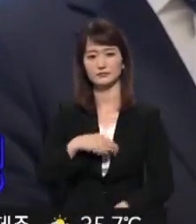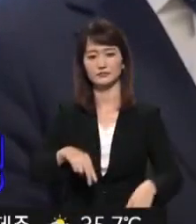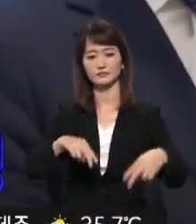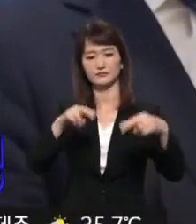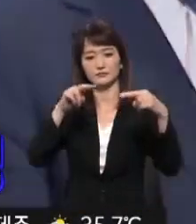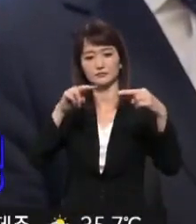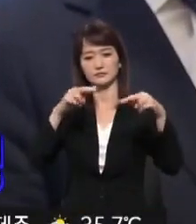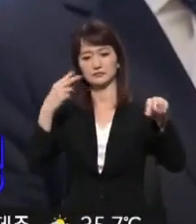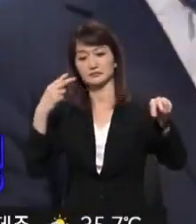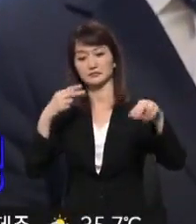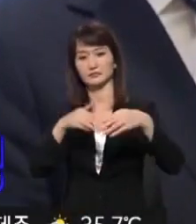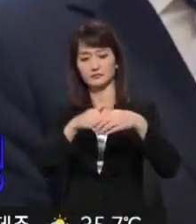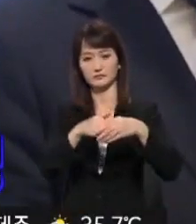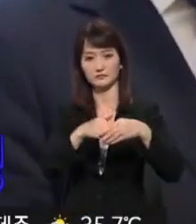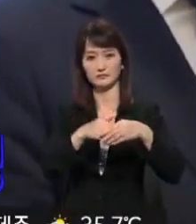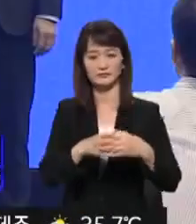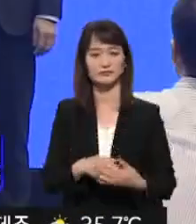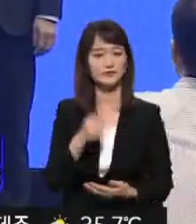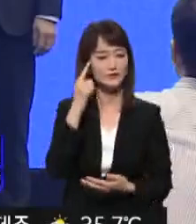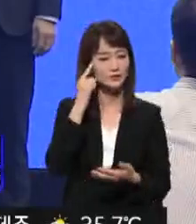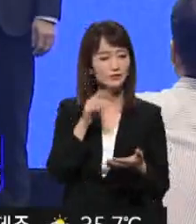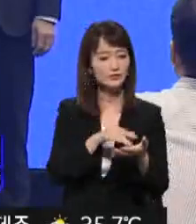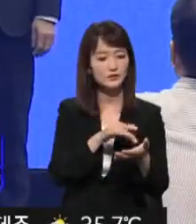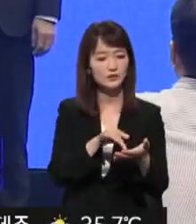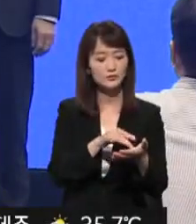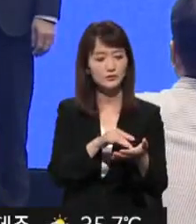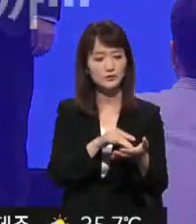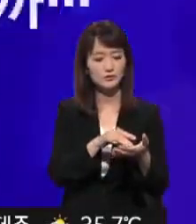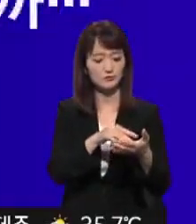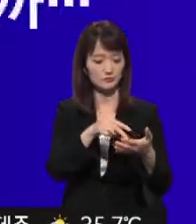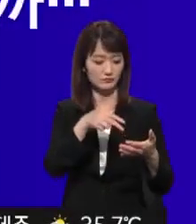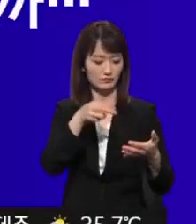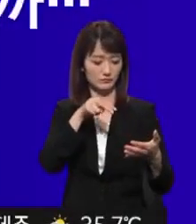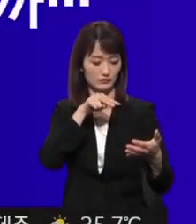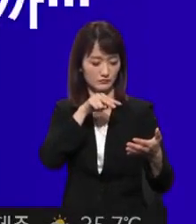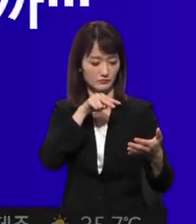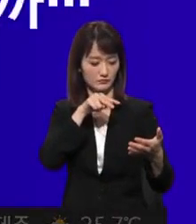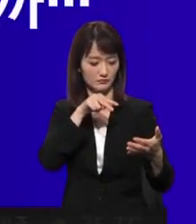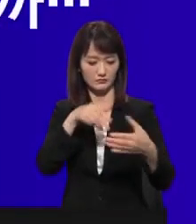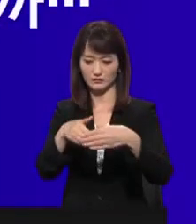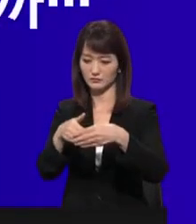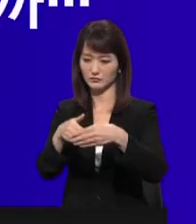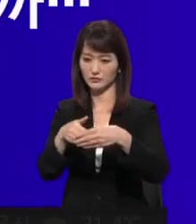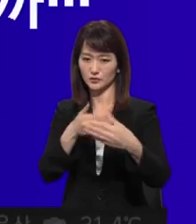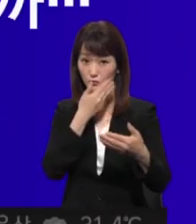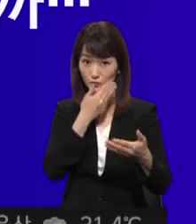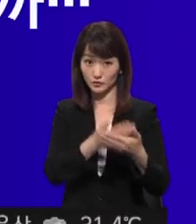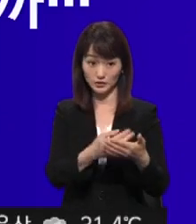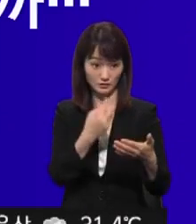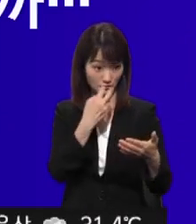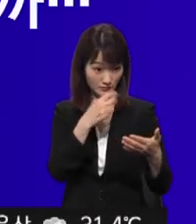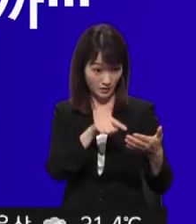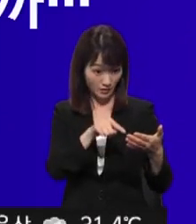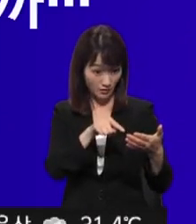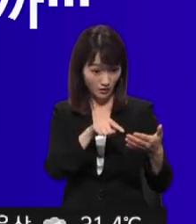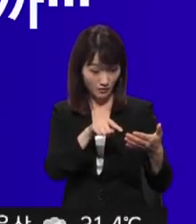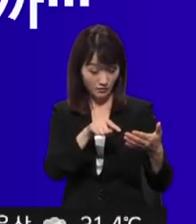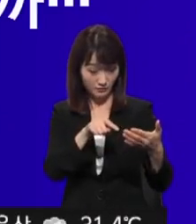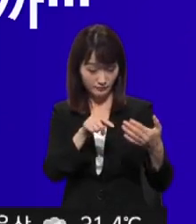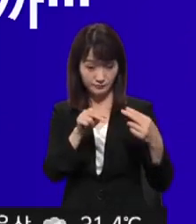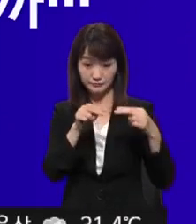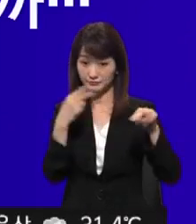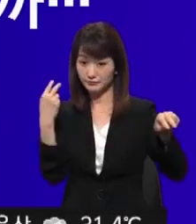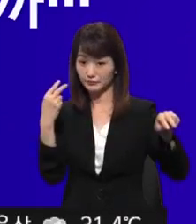그럴 수도 있지 이렇게 넘어가는 게 맞는 거 잖아 근데 전 정말 놀랬습니다 저건 역대급 영상이고 지금 뭐 야구